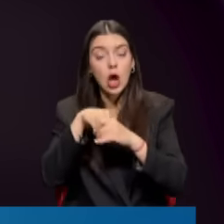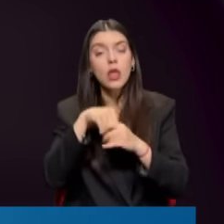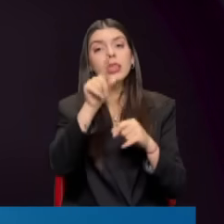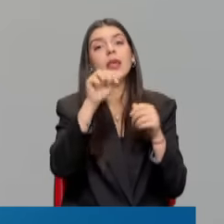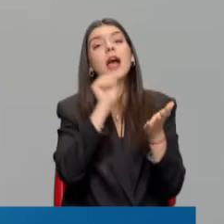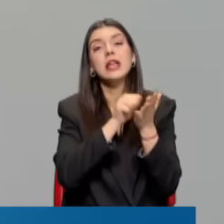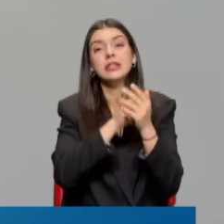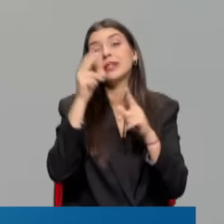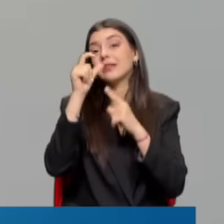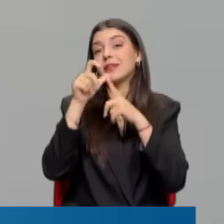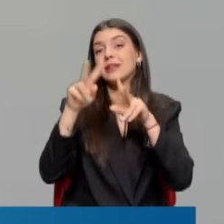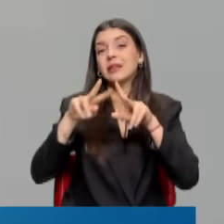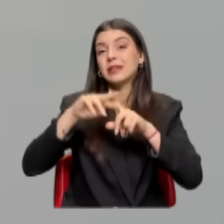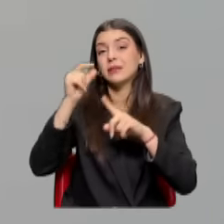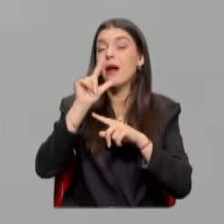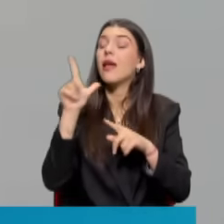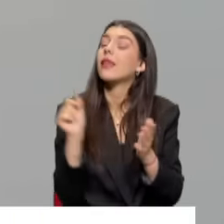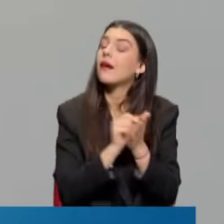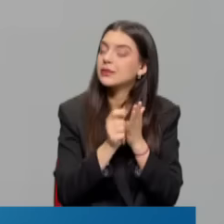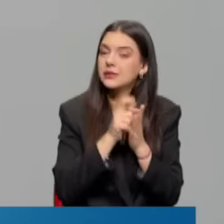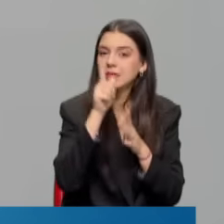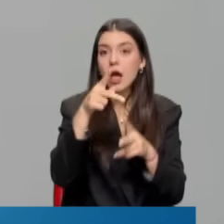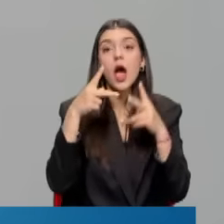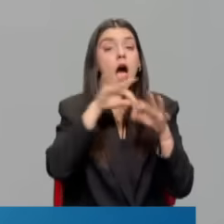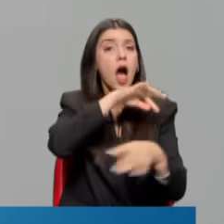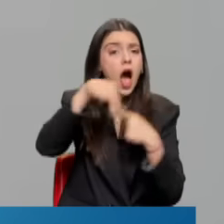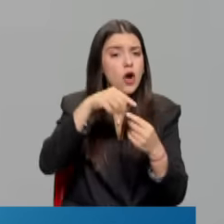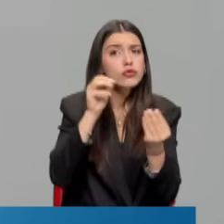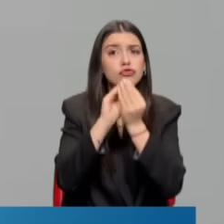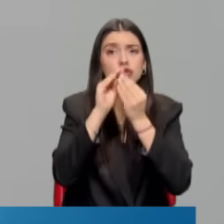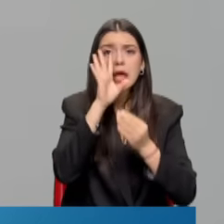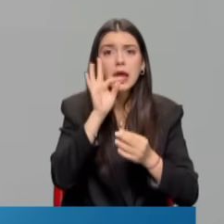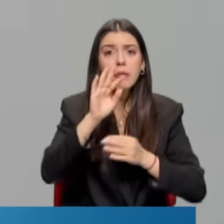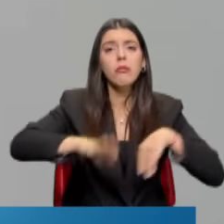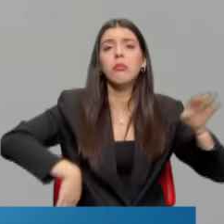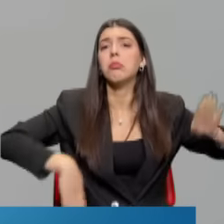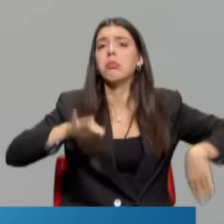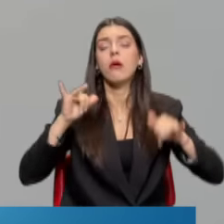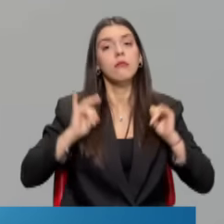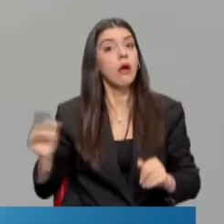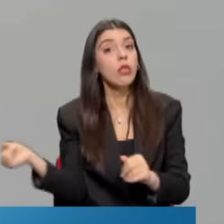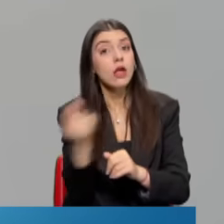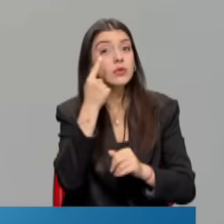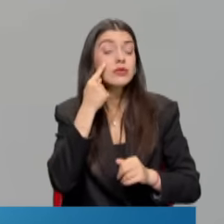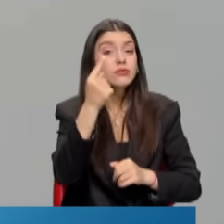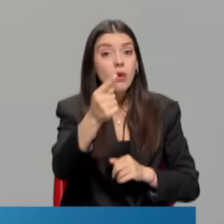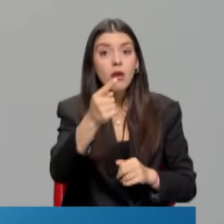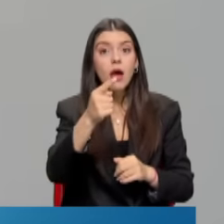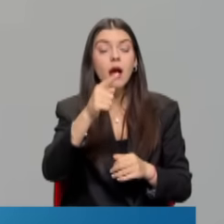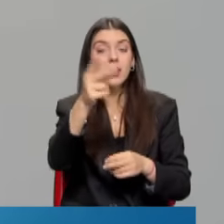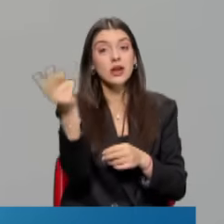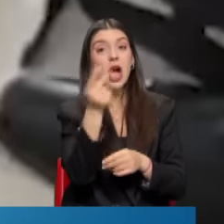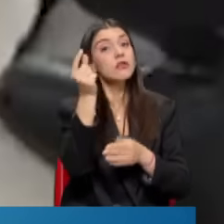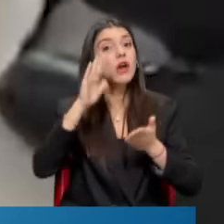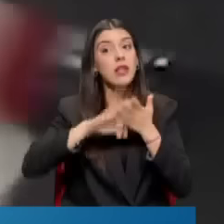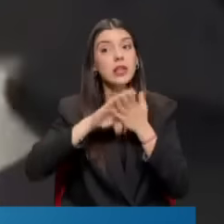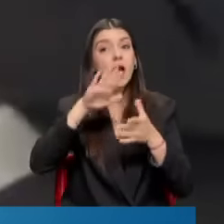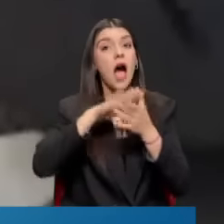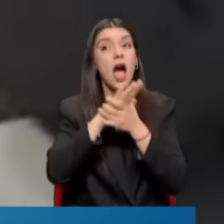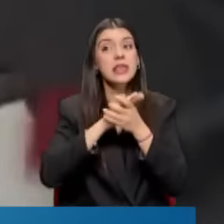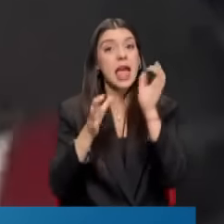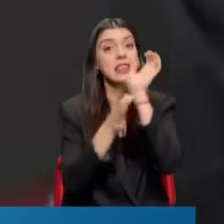aranan suçluların elini kolunu sallayarak dolaşması ayrı bir skandal ancak sert Çelik'in Kaçak arkadaşının Ayağında kelepçe